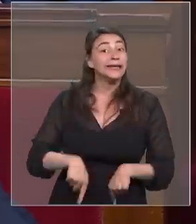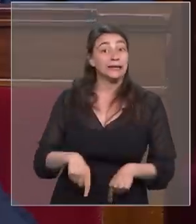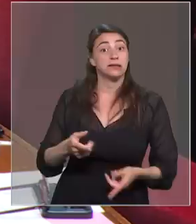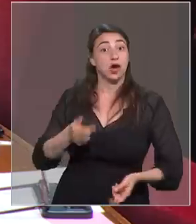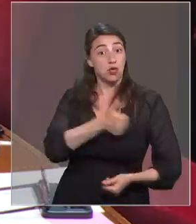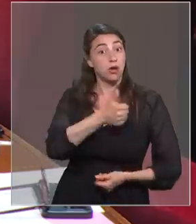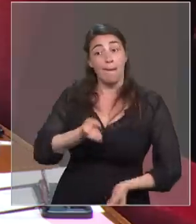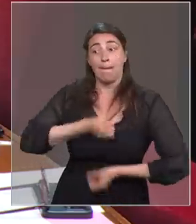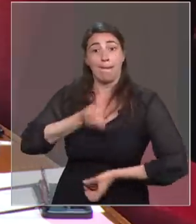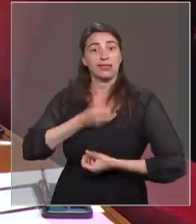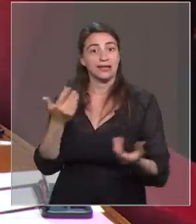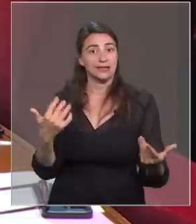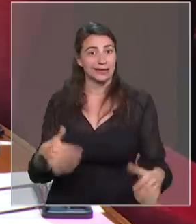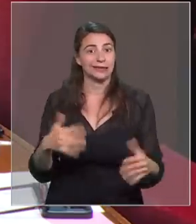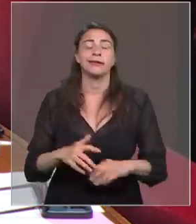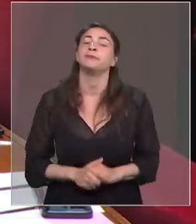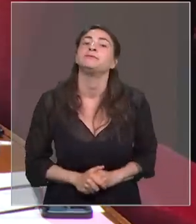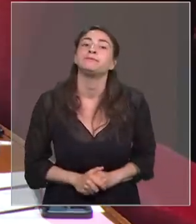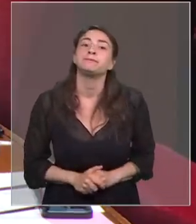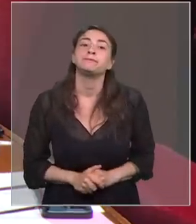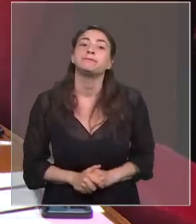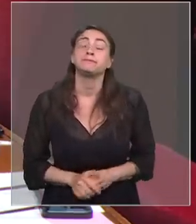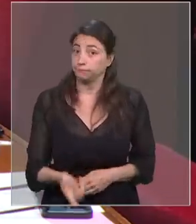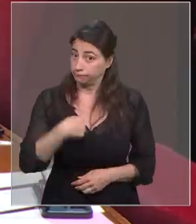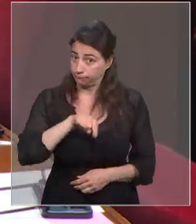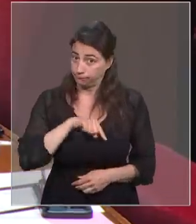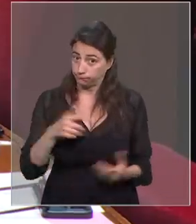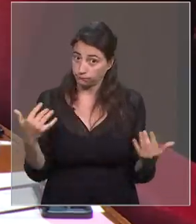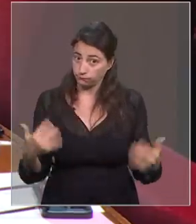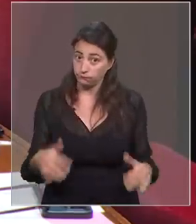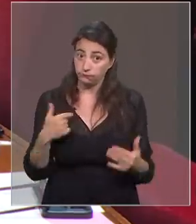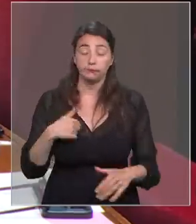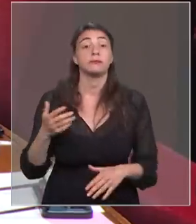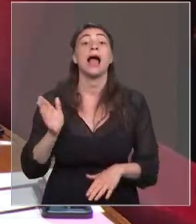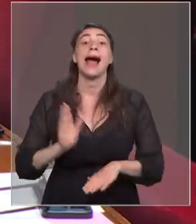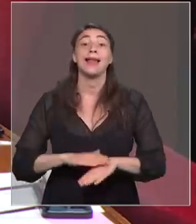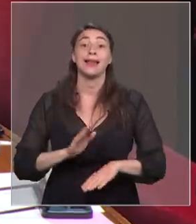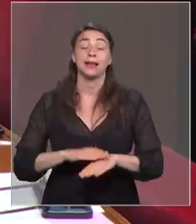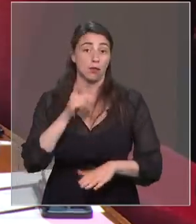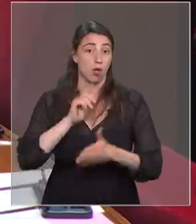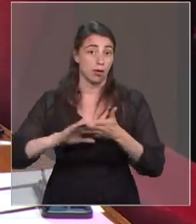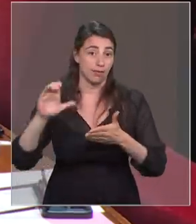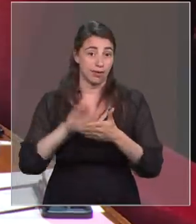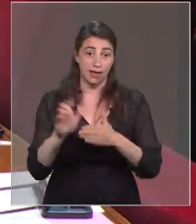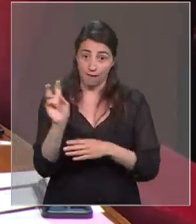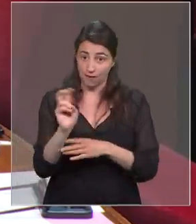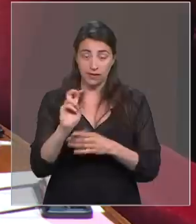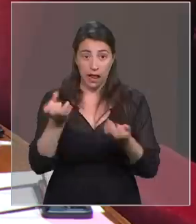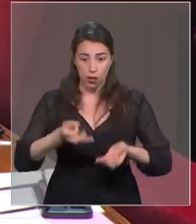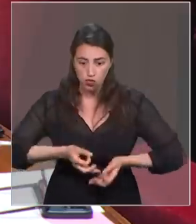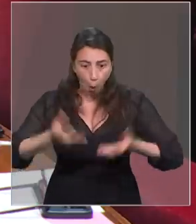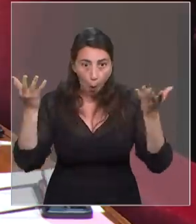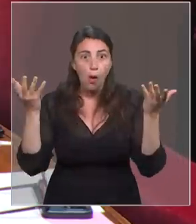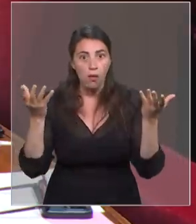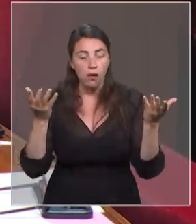publics, car il se trouve que nous avons naturellement pris en compte l'alerte sur les cartes vitales surnuméraires, que ces